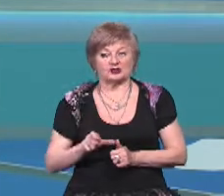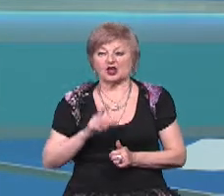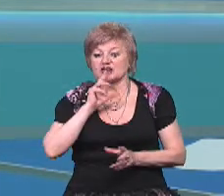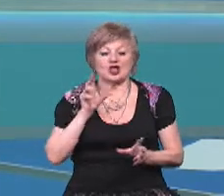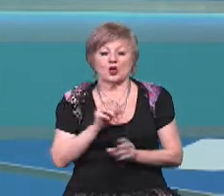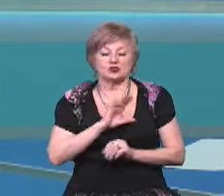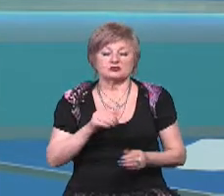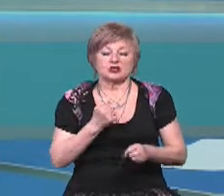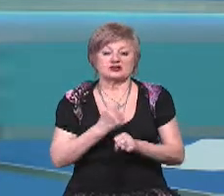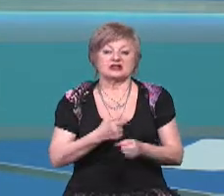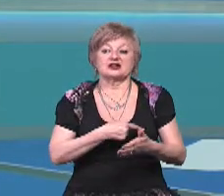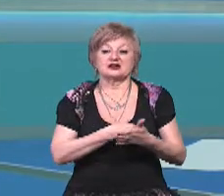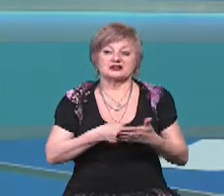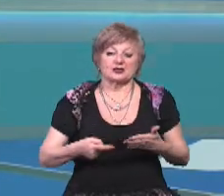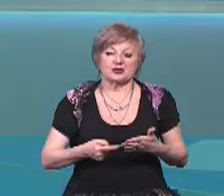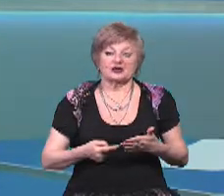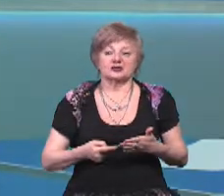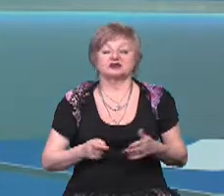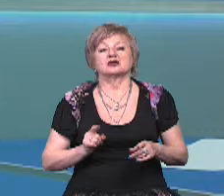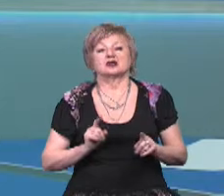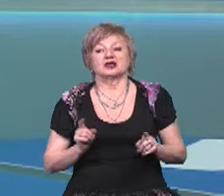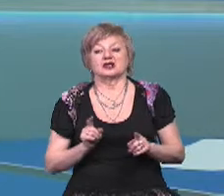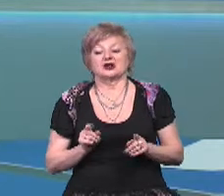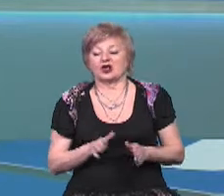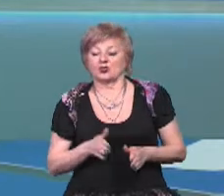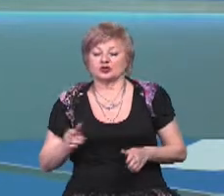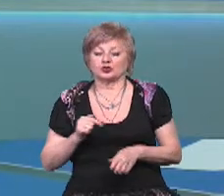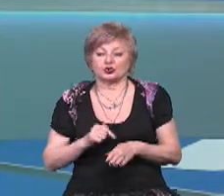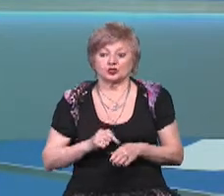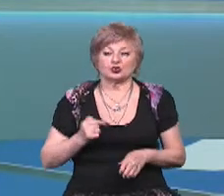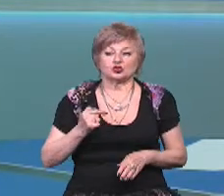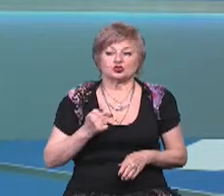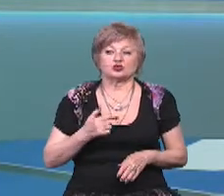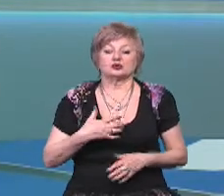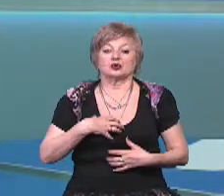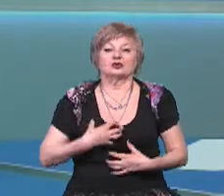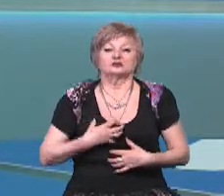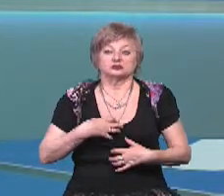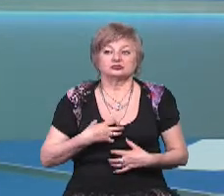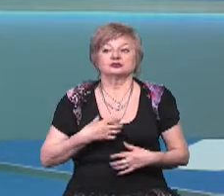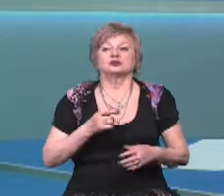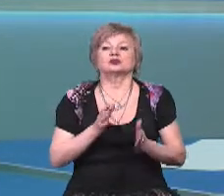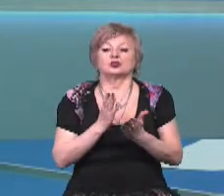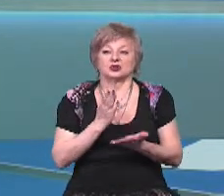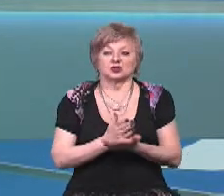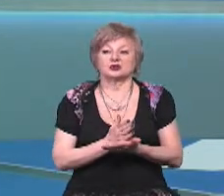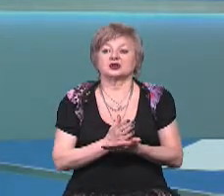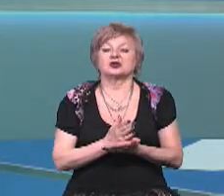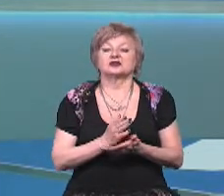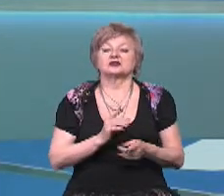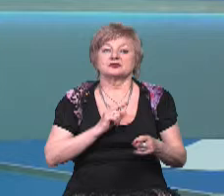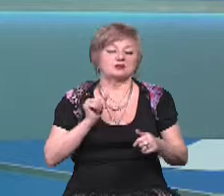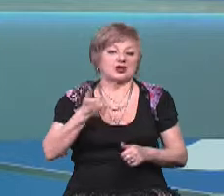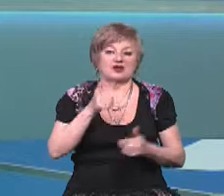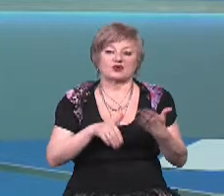встигли зробити йому зауваження або відійти, і почуваєте, що у вас виник бронхоспазм, будь ласка, є перша невідкладна